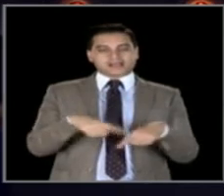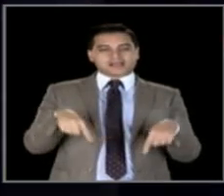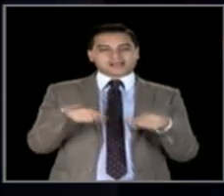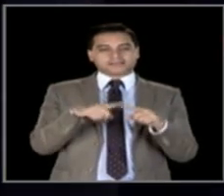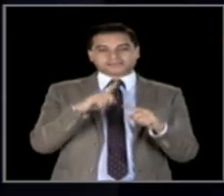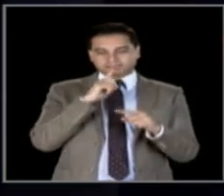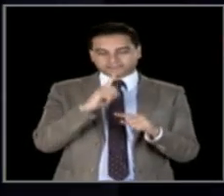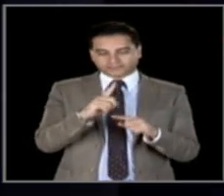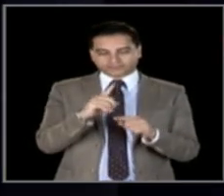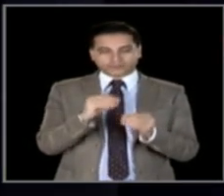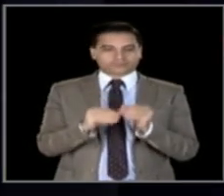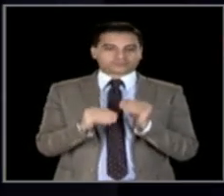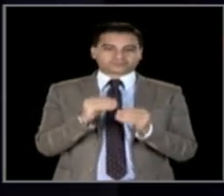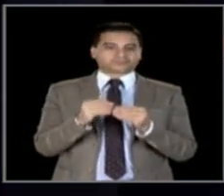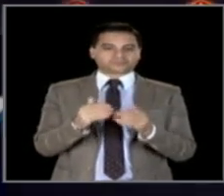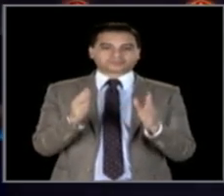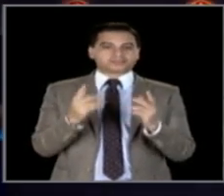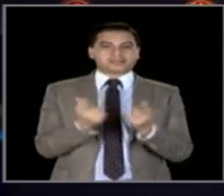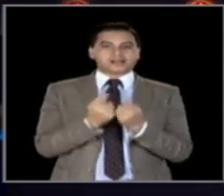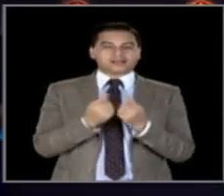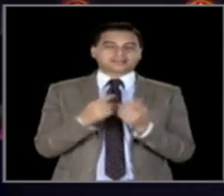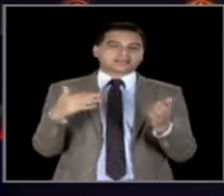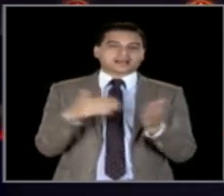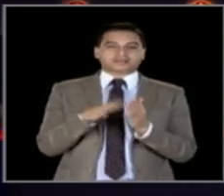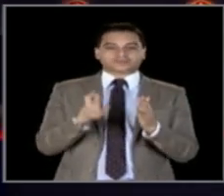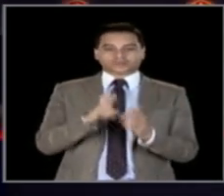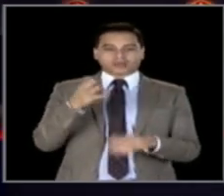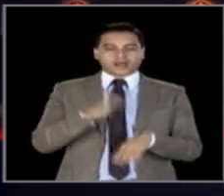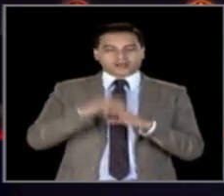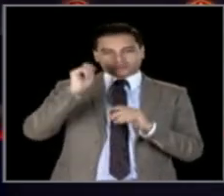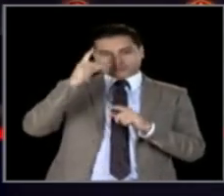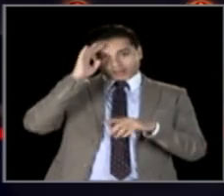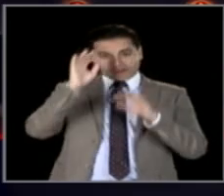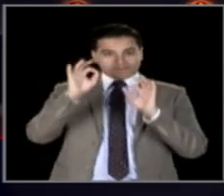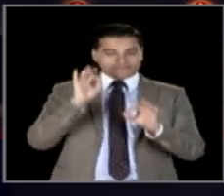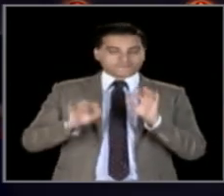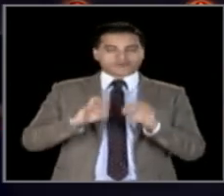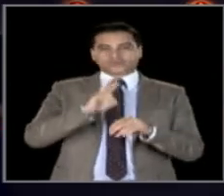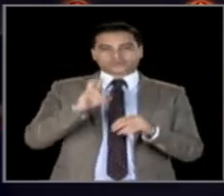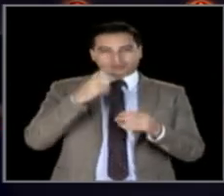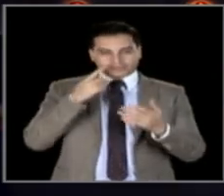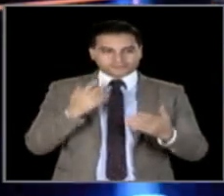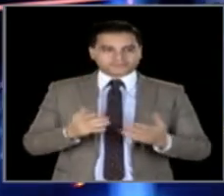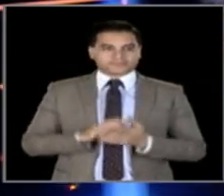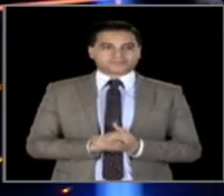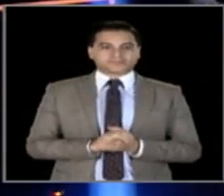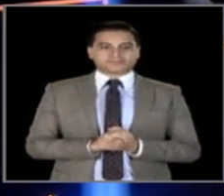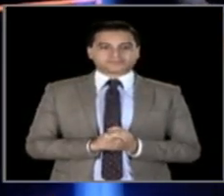هي طبعا في فنلندا. اخر سؤال في الفقرة، سرعة البديهة، والسؤال هو